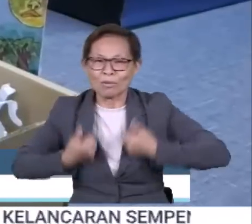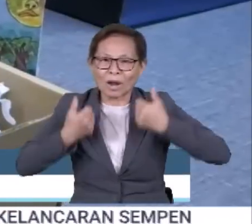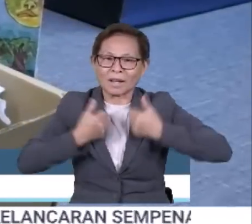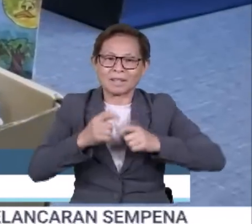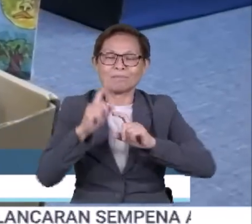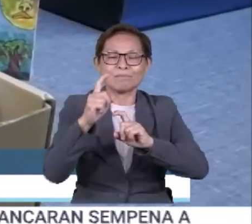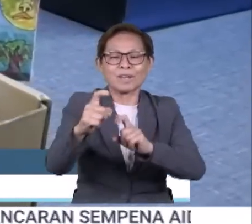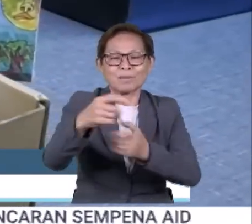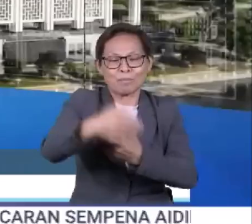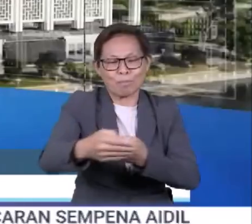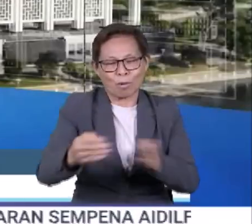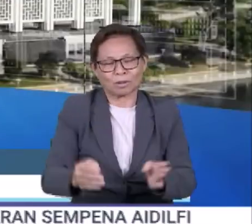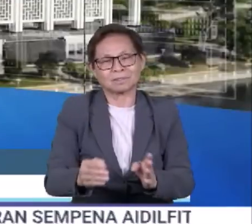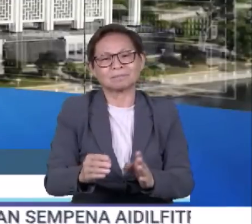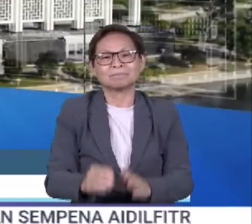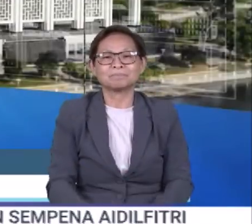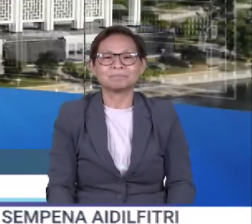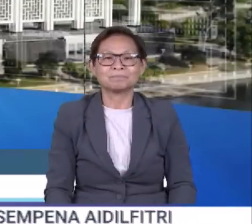box.